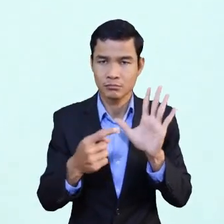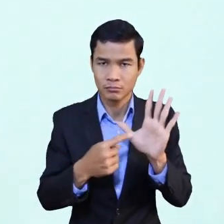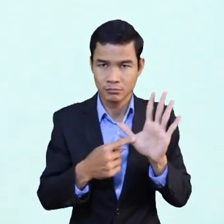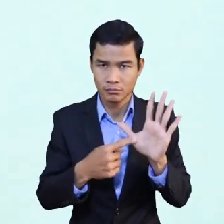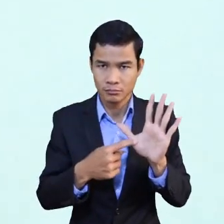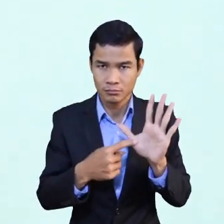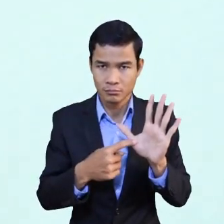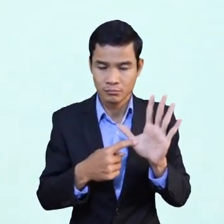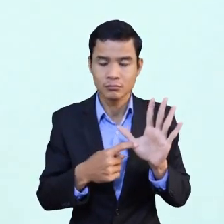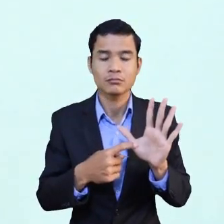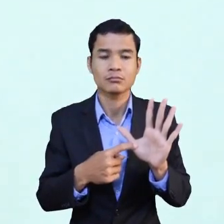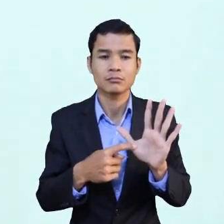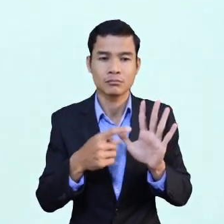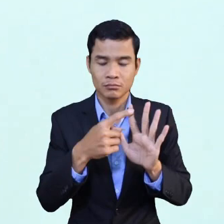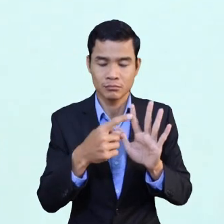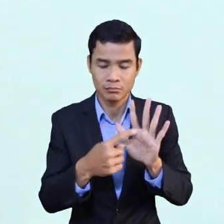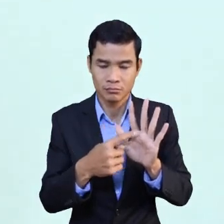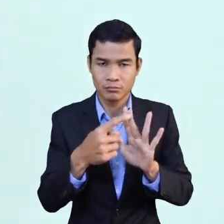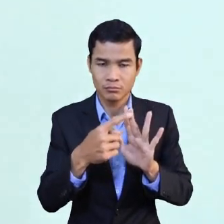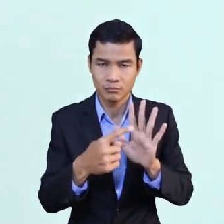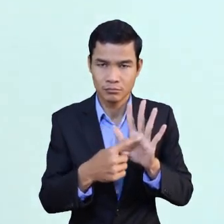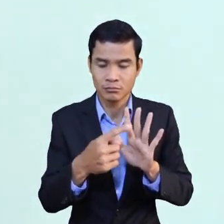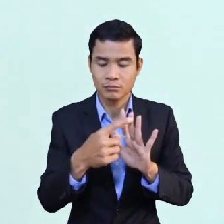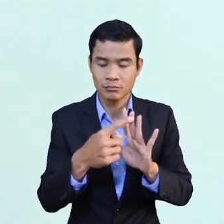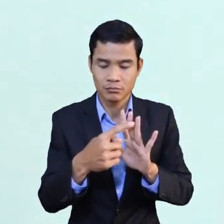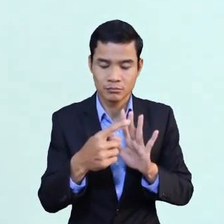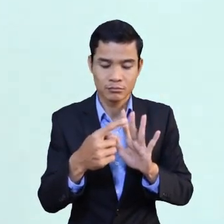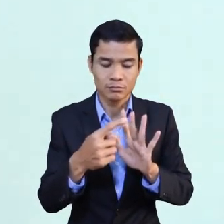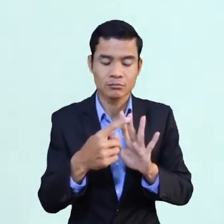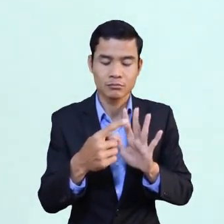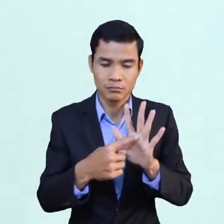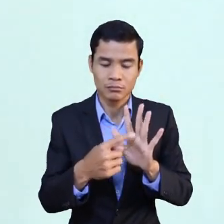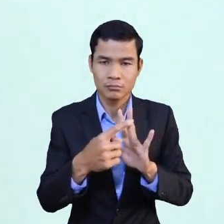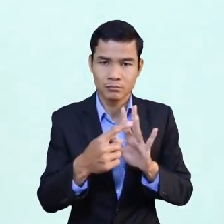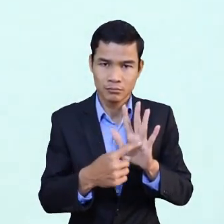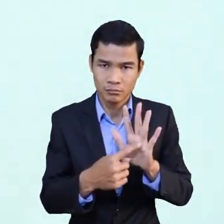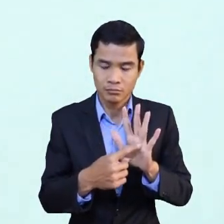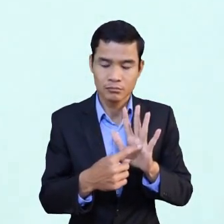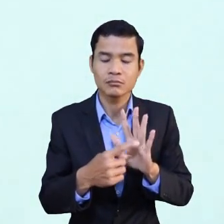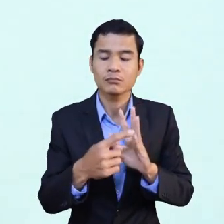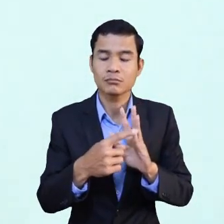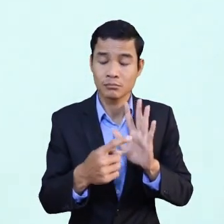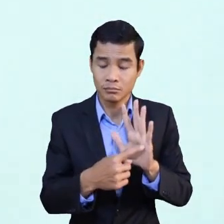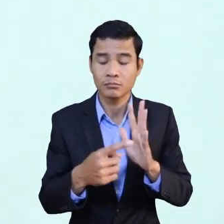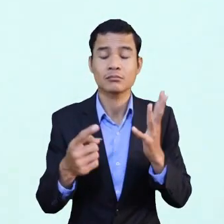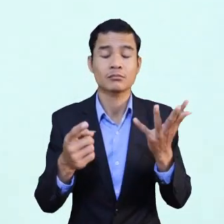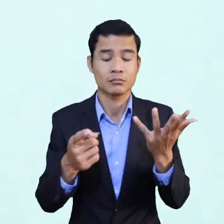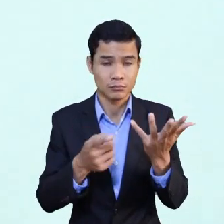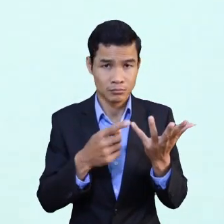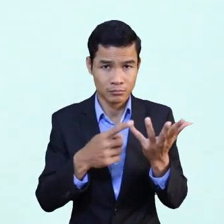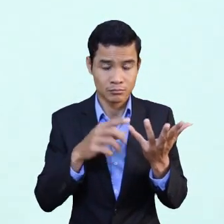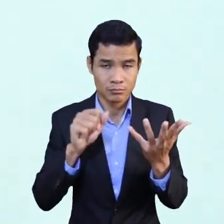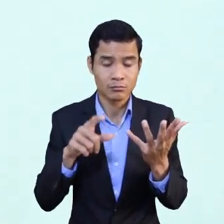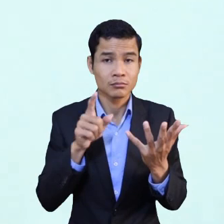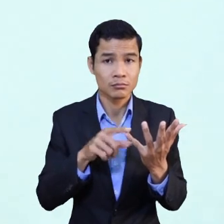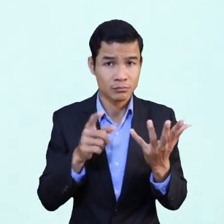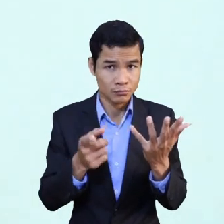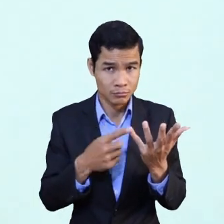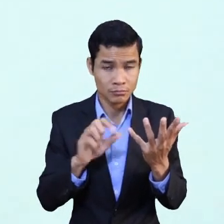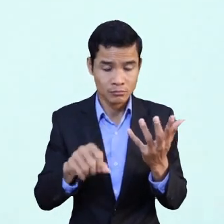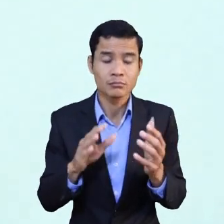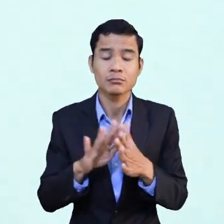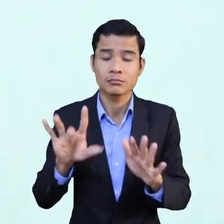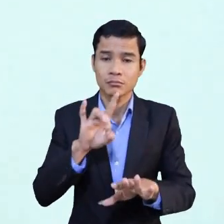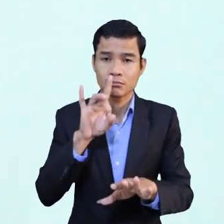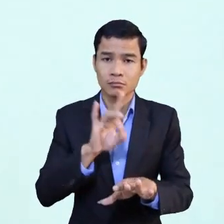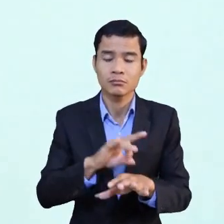តួអញ្ចឹងស្រៈអេរហូតដល់ស្រៈអេណាចាអញ្ចឹងការអានគឺយើងចង្អុ